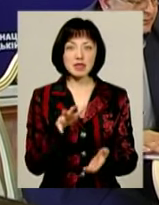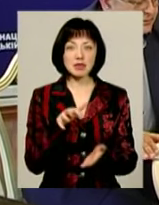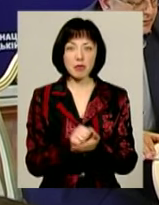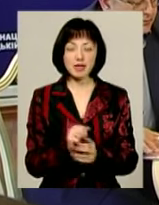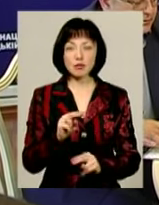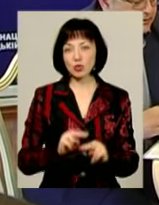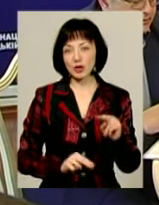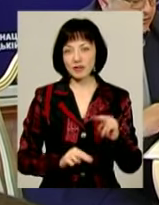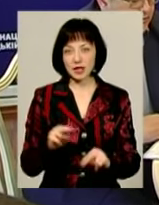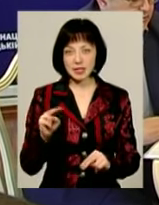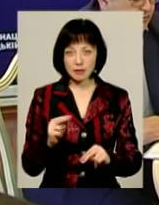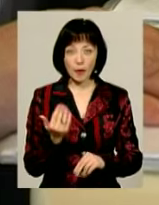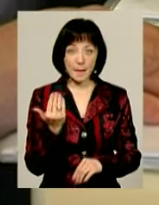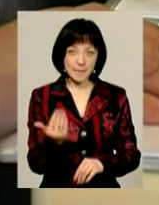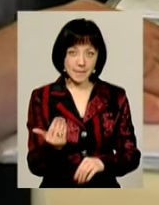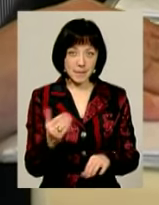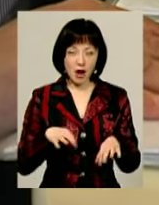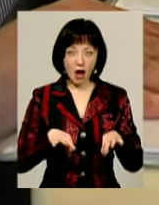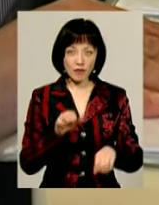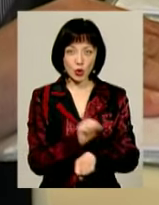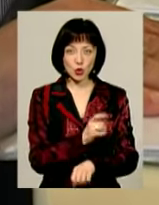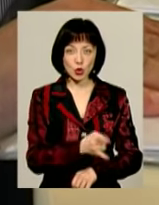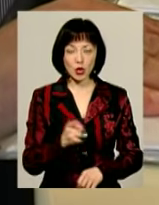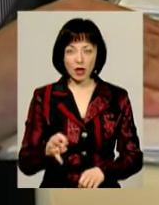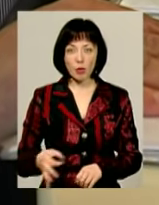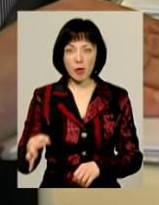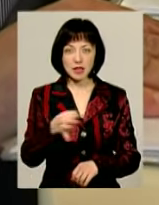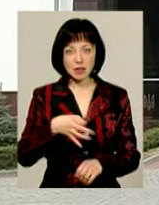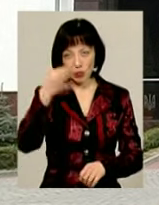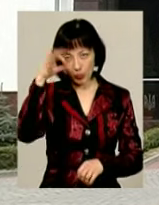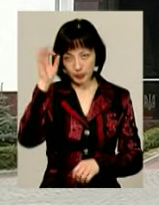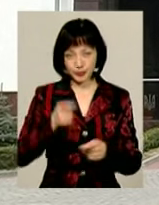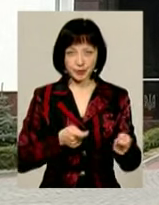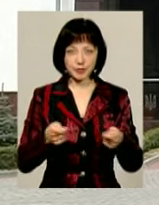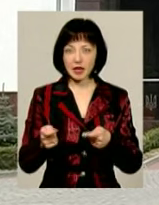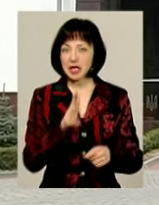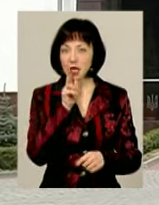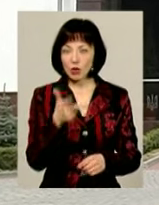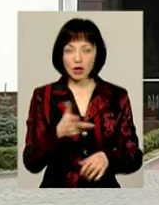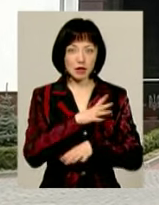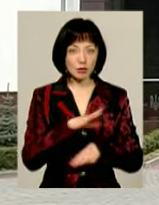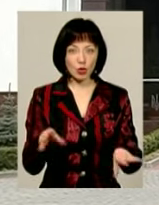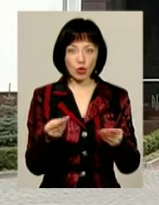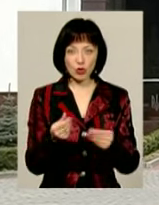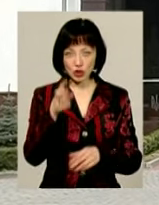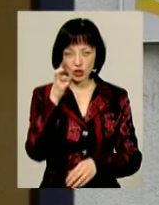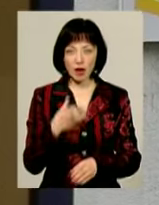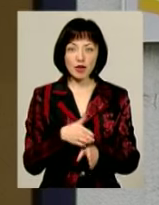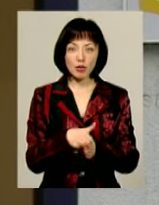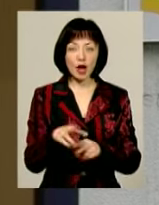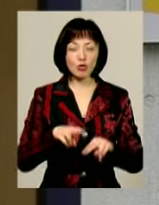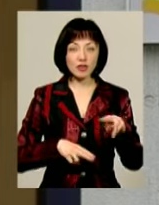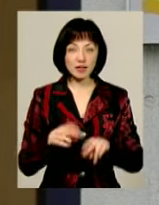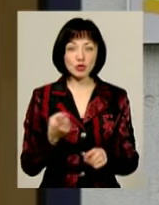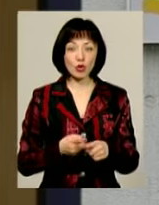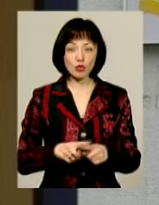займається будівництвом відомчої автостоянки. Обласне поліційне управління 3 роки не отримувало державних грошей на капітальне будівництво,